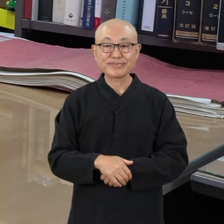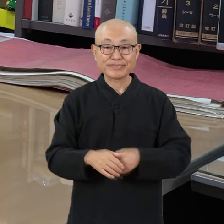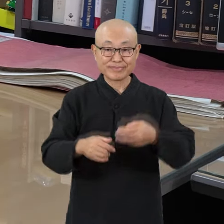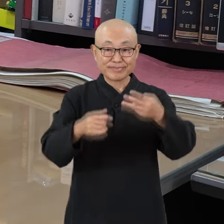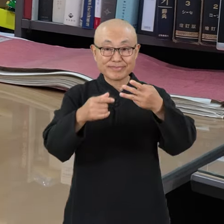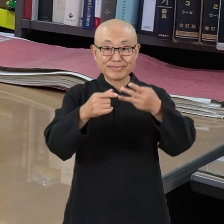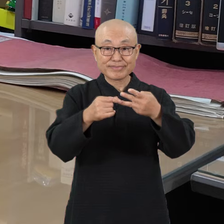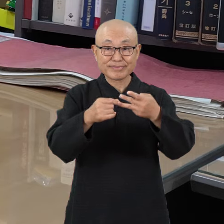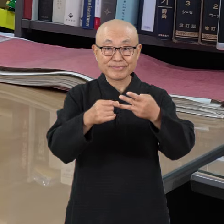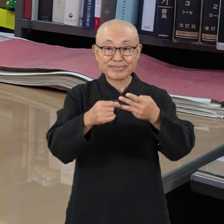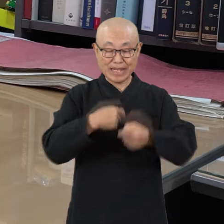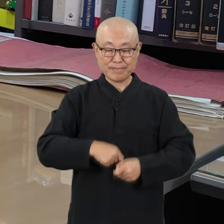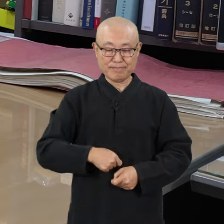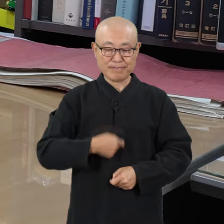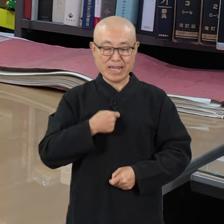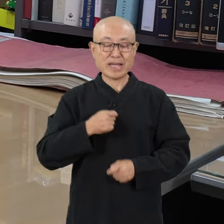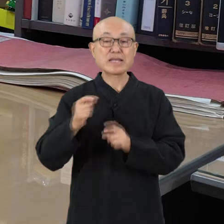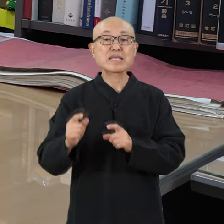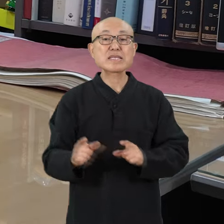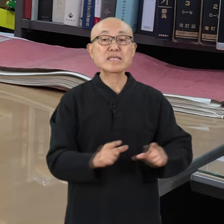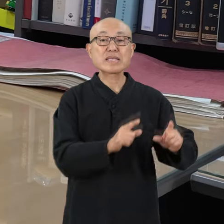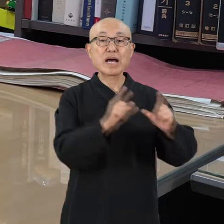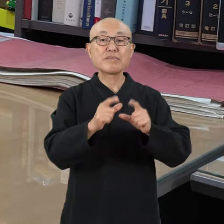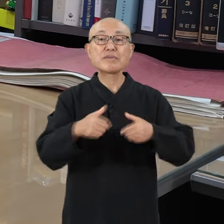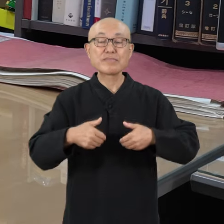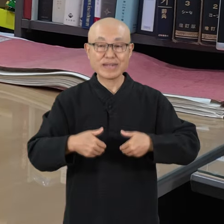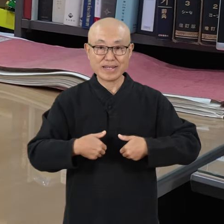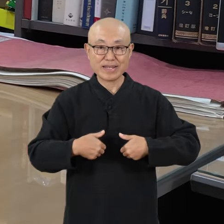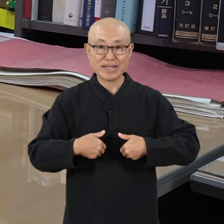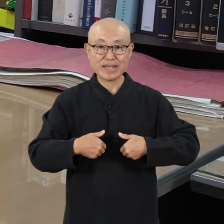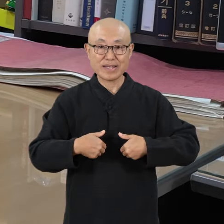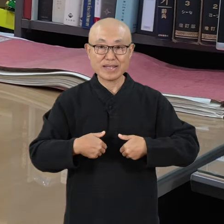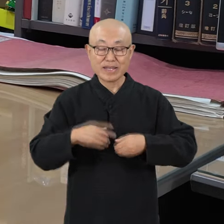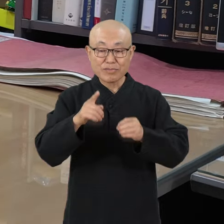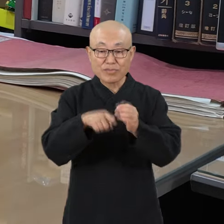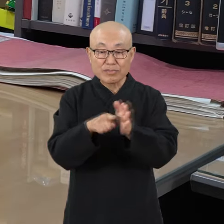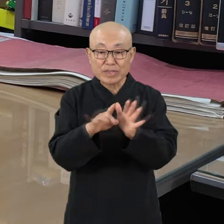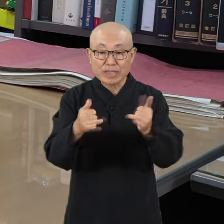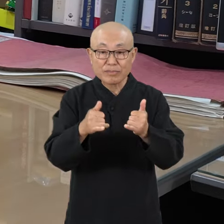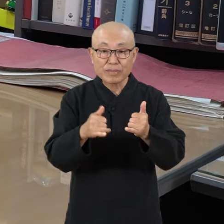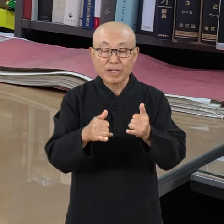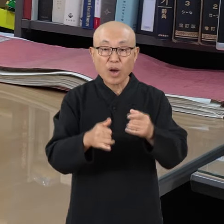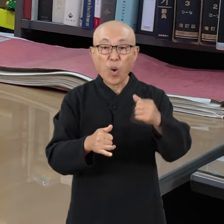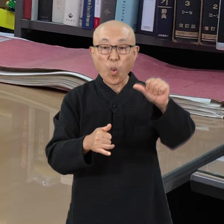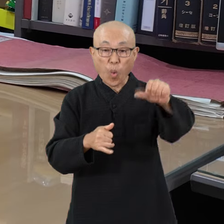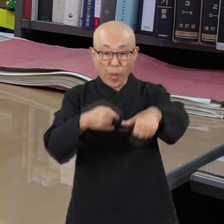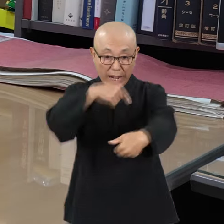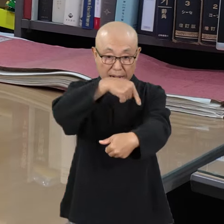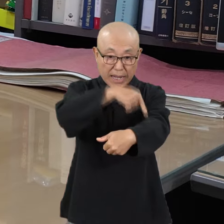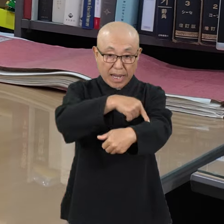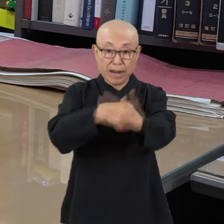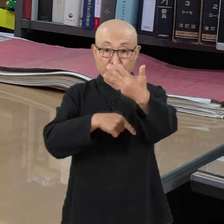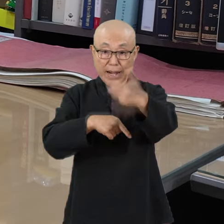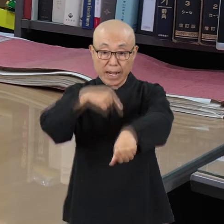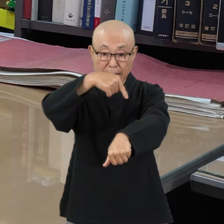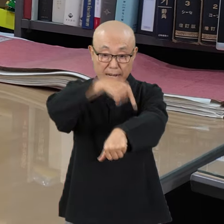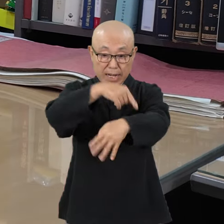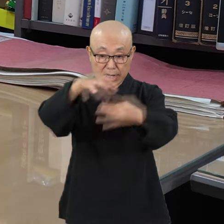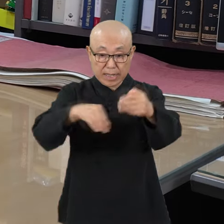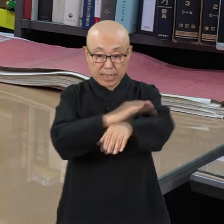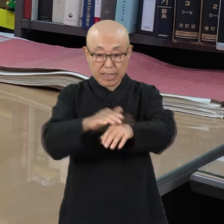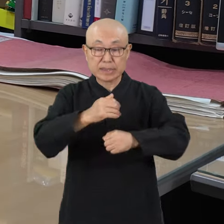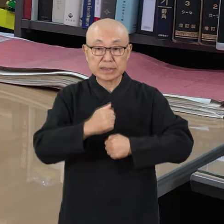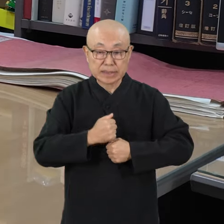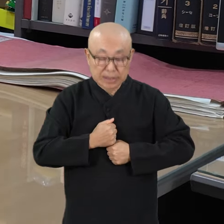올바른 삶을 지켜가는 것, 계율. 제가 불자님들께서는 오개, 팔간재개를 지키시고 저희